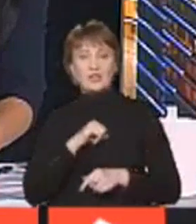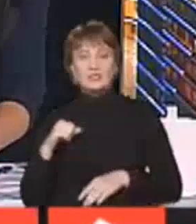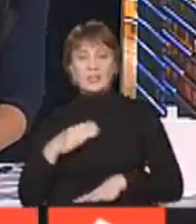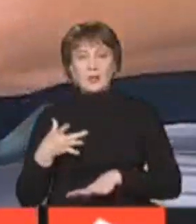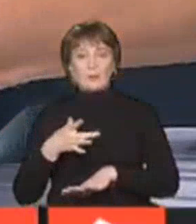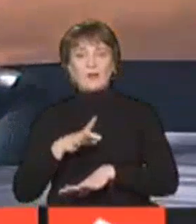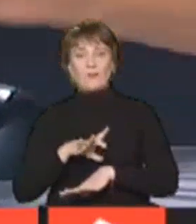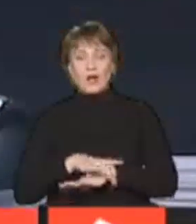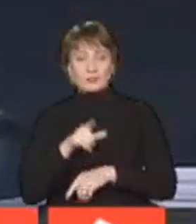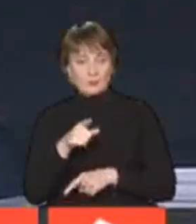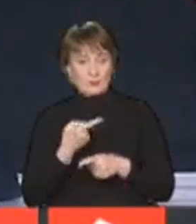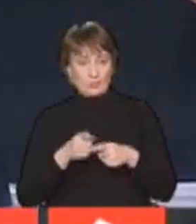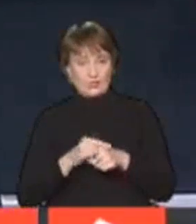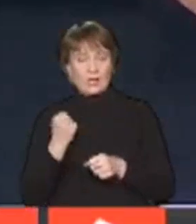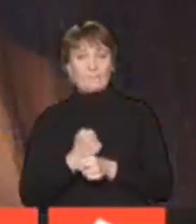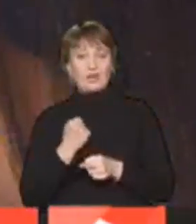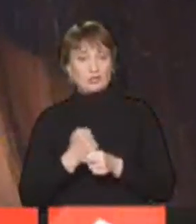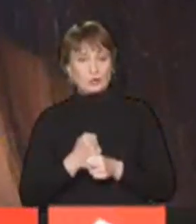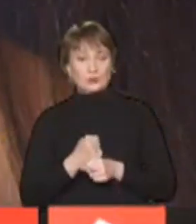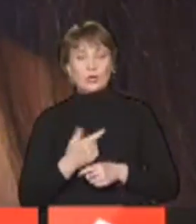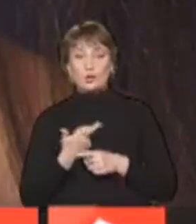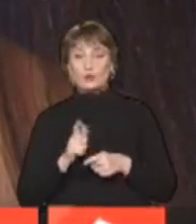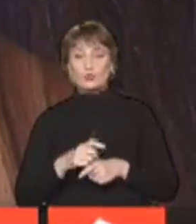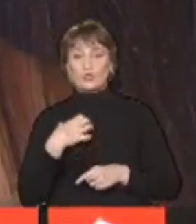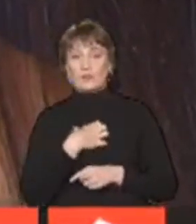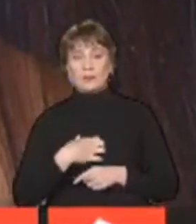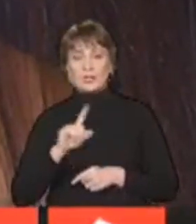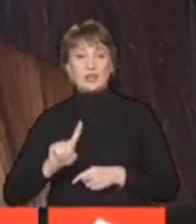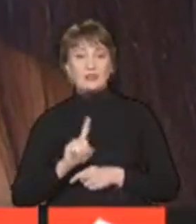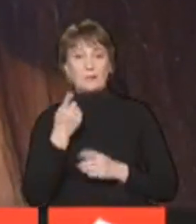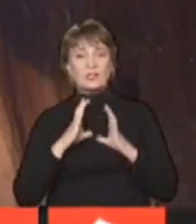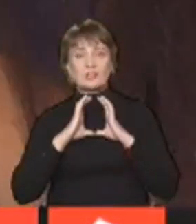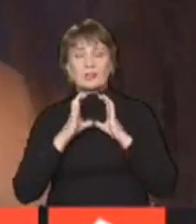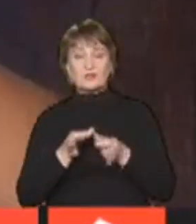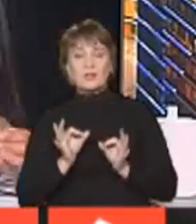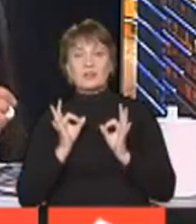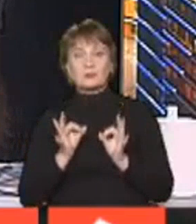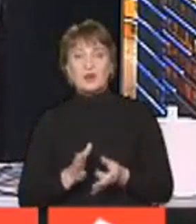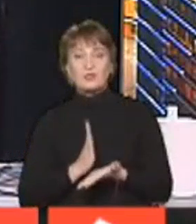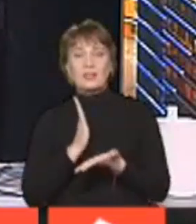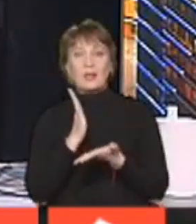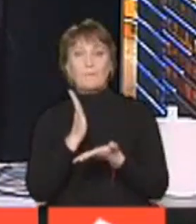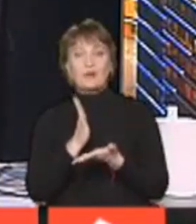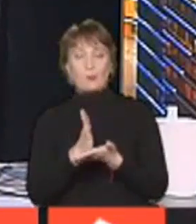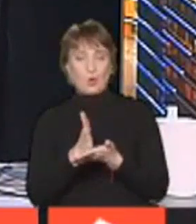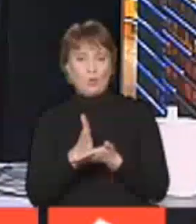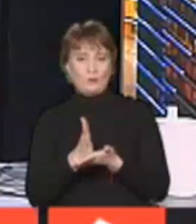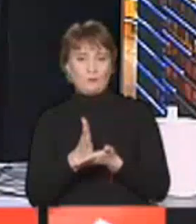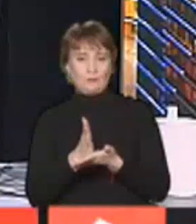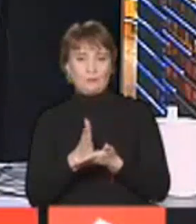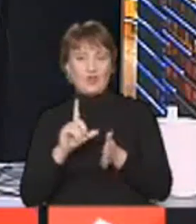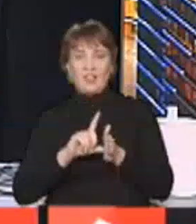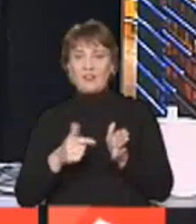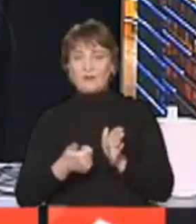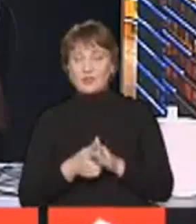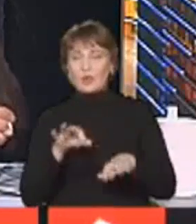ця ситуація працює. І що дуже важливо, чи не вперше в світі, насправді, в прямому ефірі, ведучі,